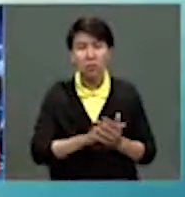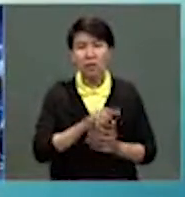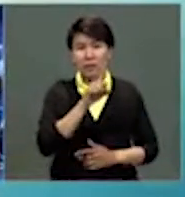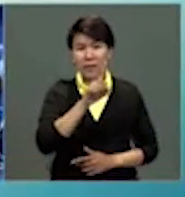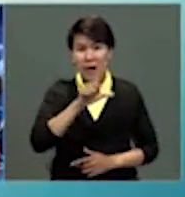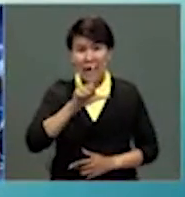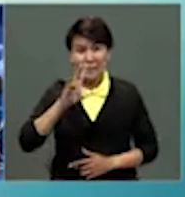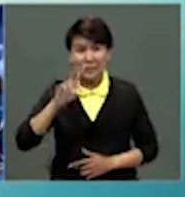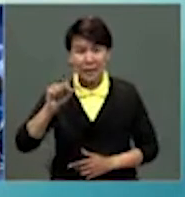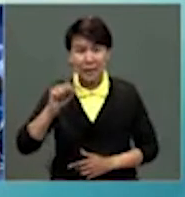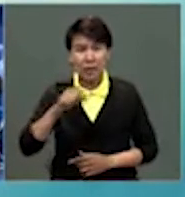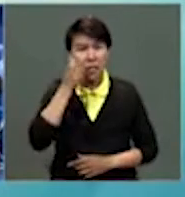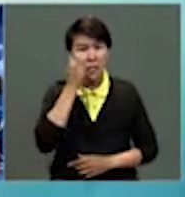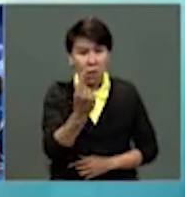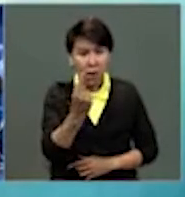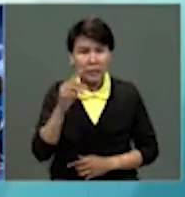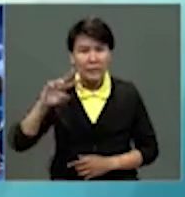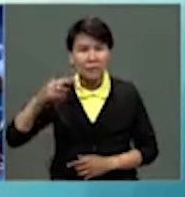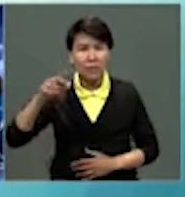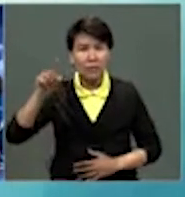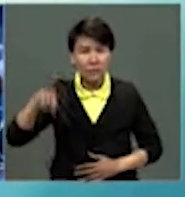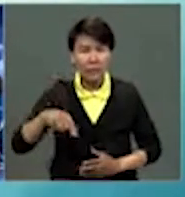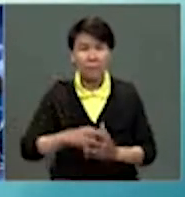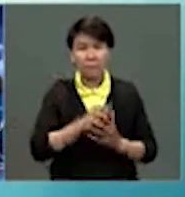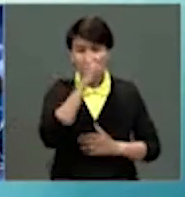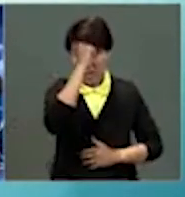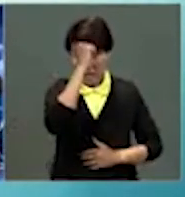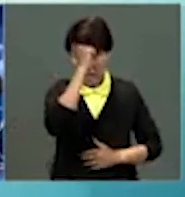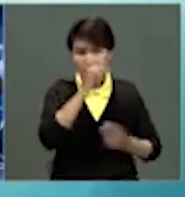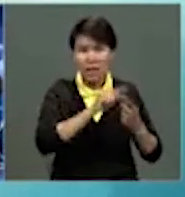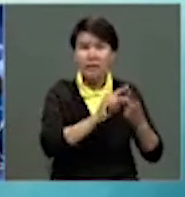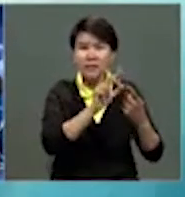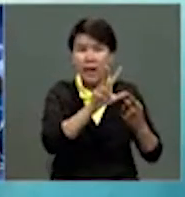ล้านหนึ่งแสนกว่าบราซิลรองลงมานะครับอยู่ที่หนึ่งล้านเจ็ดนะครับเพิ่มขึ้นมาวันเดียว4หมื่นหนึ่งเ***อินเดียเป็นดับที่ 3 7